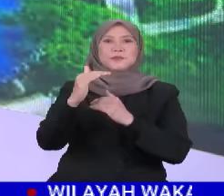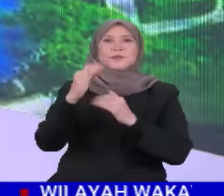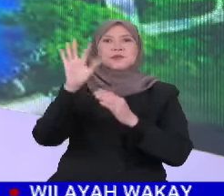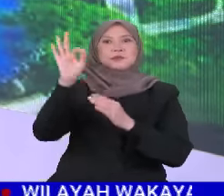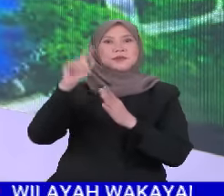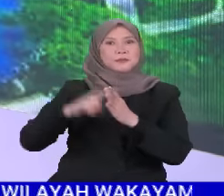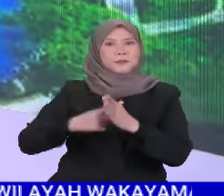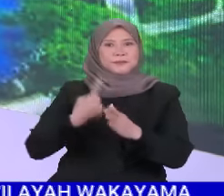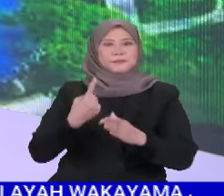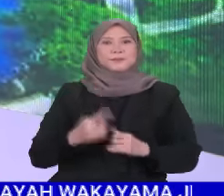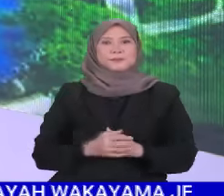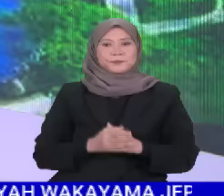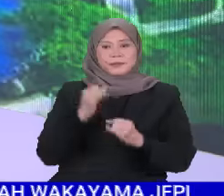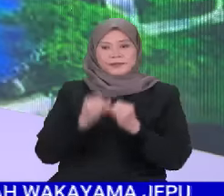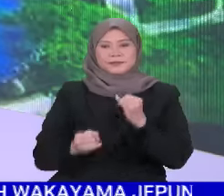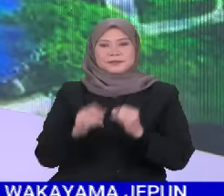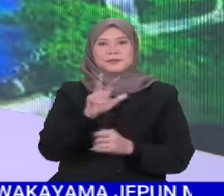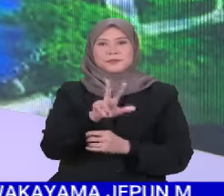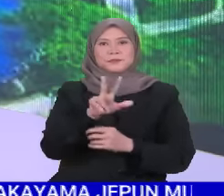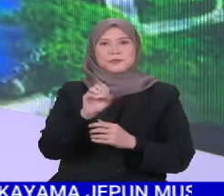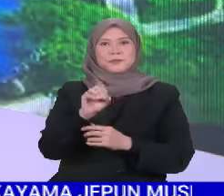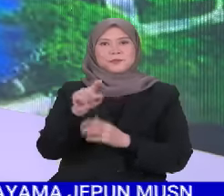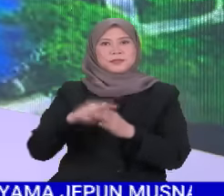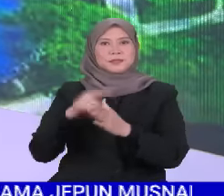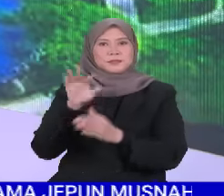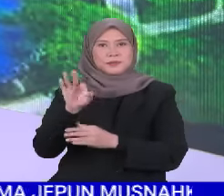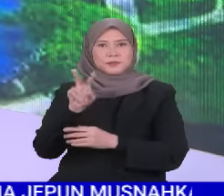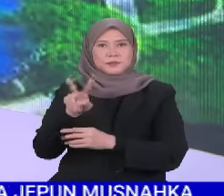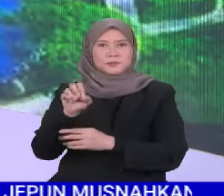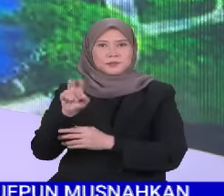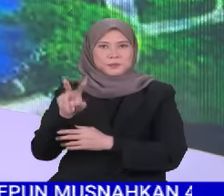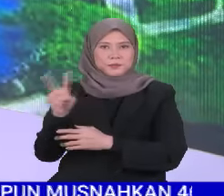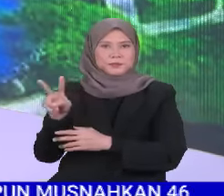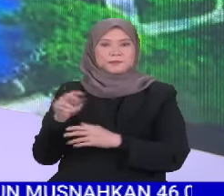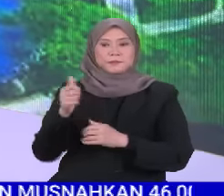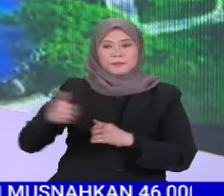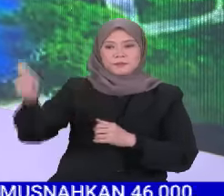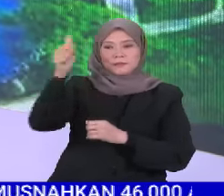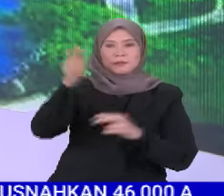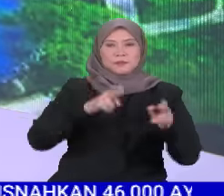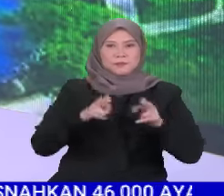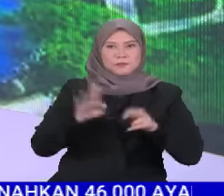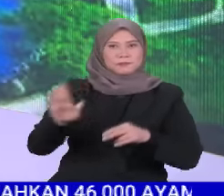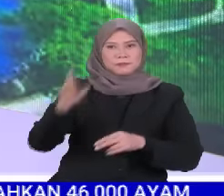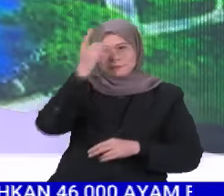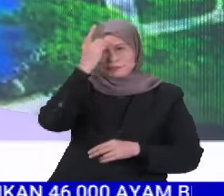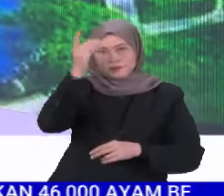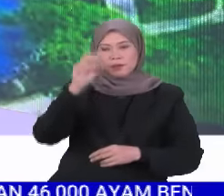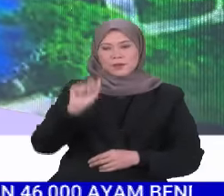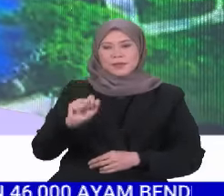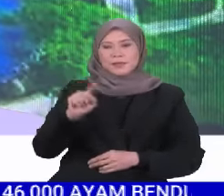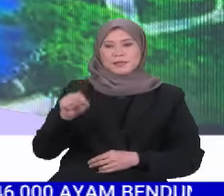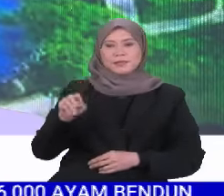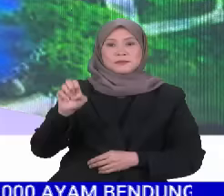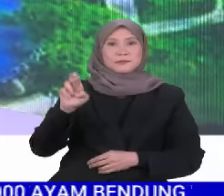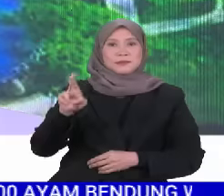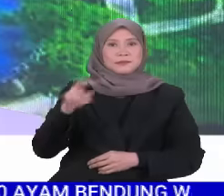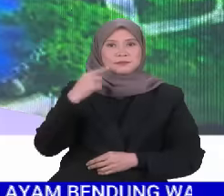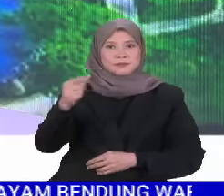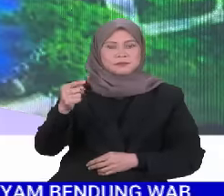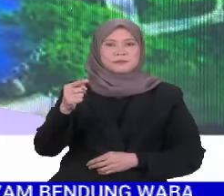9 bulan berakhir 30 September 2022 pengarah urusan kumpulannya Dato as memorikan berkata